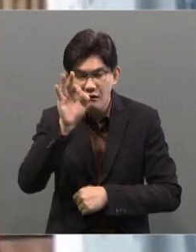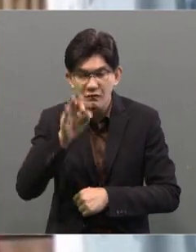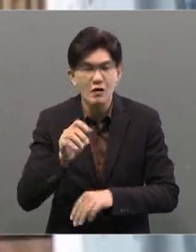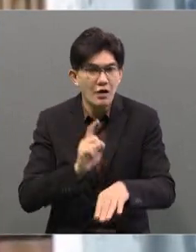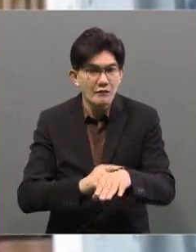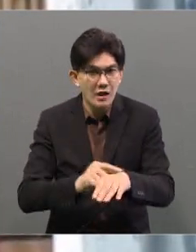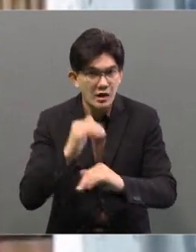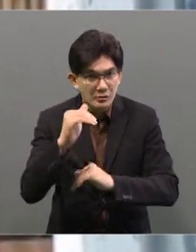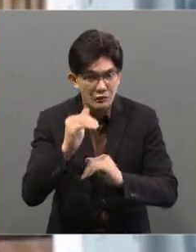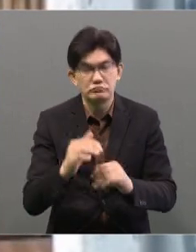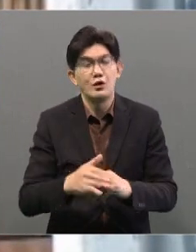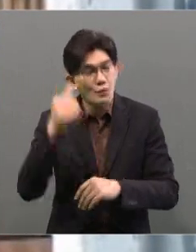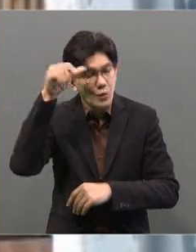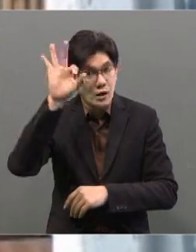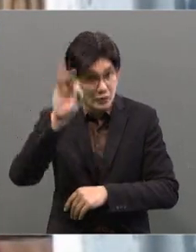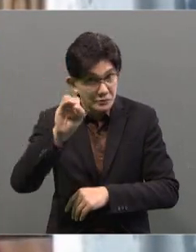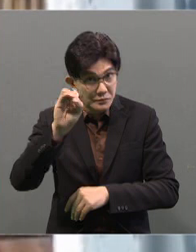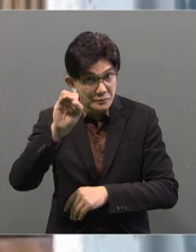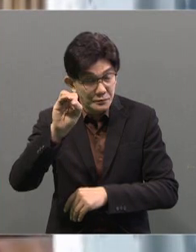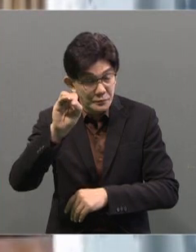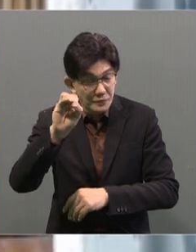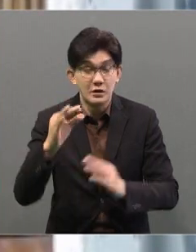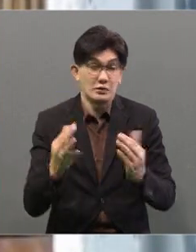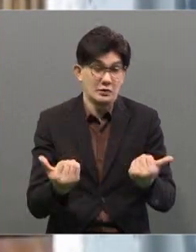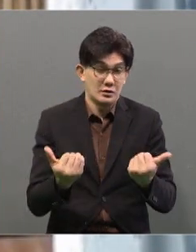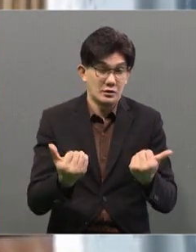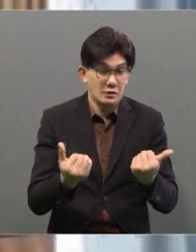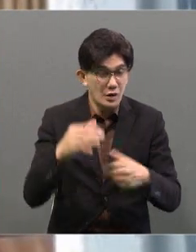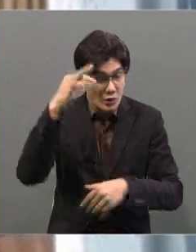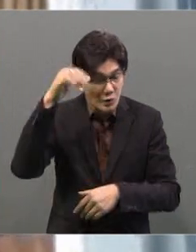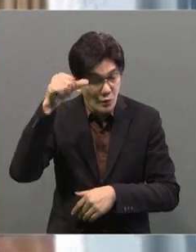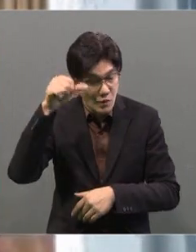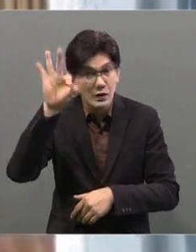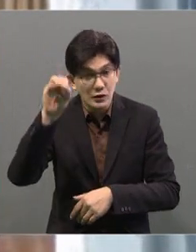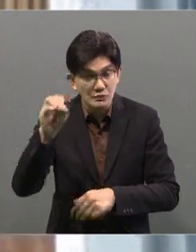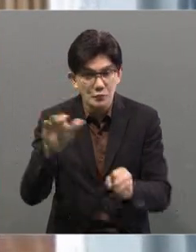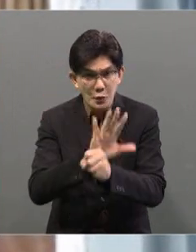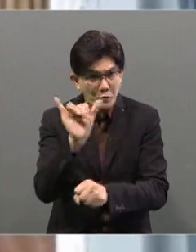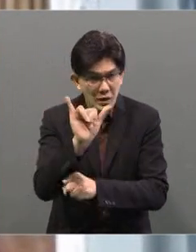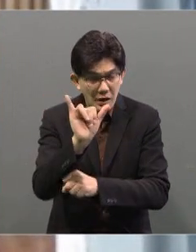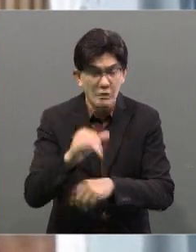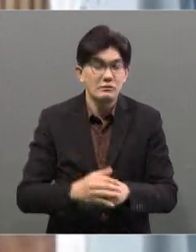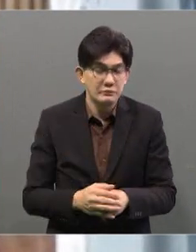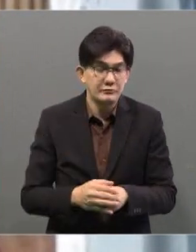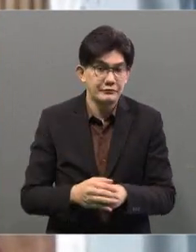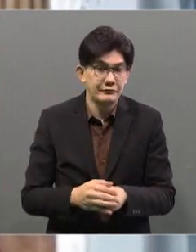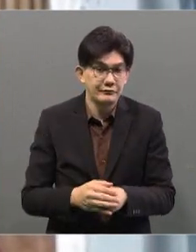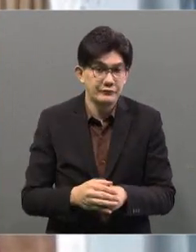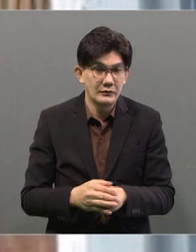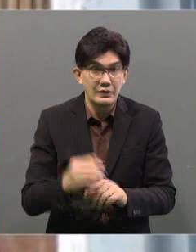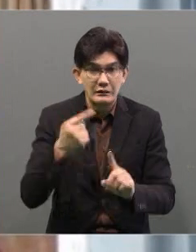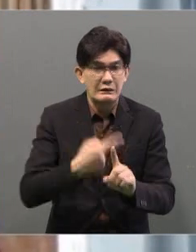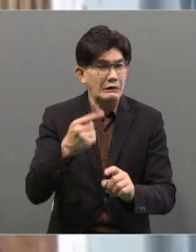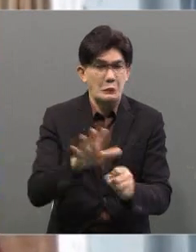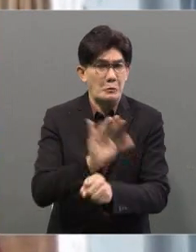ลาชาวบ้าน90วันแต่ซึ่งณตอนเนี้ยมันยังไม่ถึง90วันเลยที่ก็ให้ทําหนังสือมาให้ชาวบ้านสู้ยังไม่ถึงเดือนเล